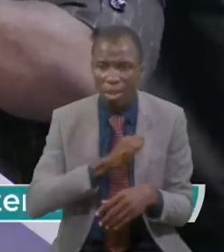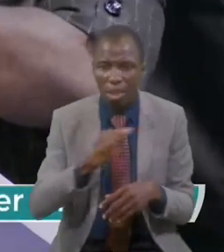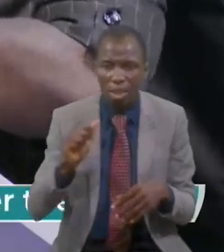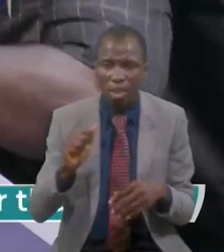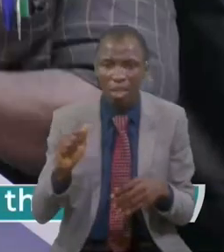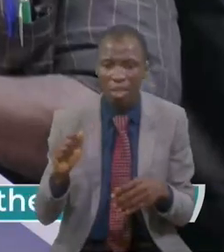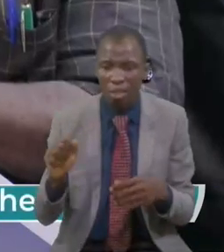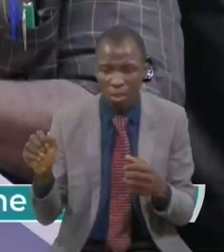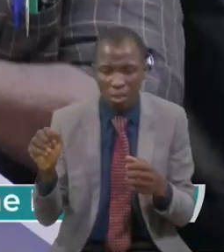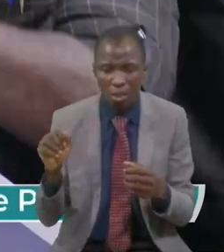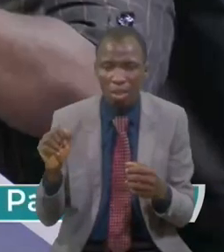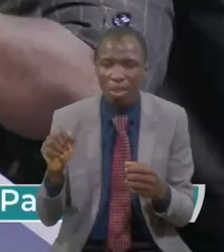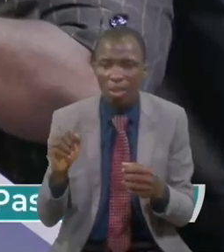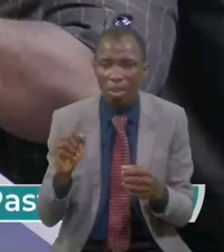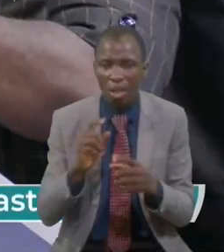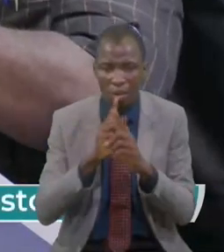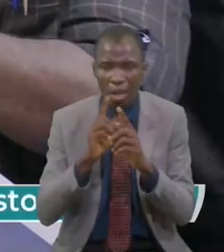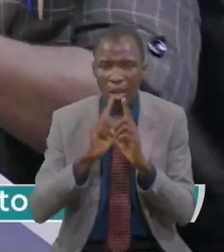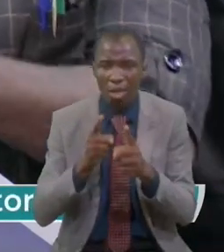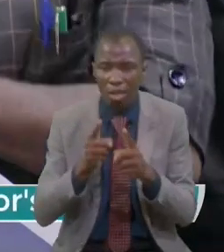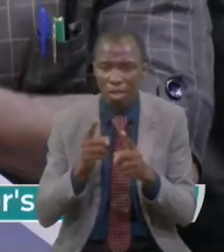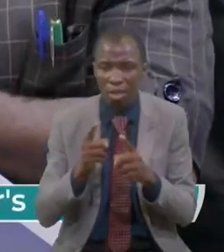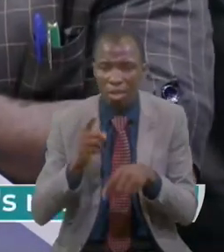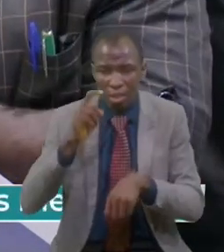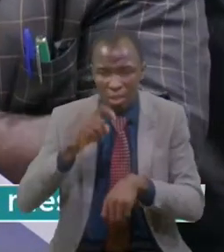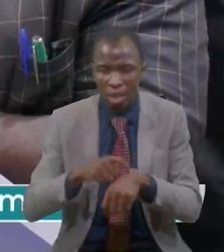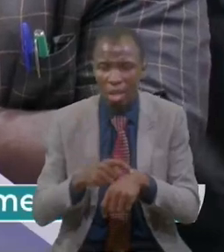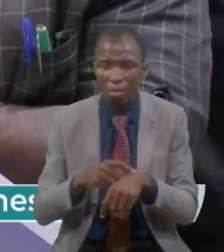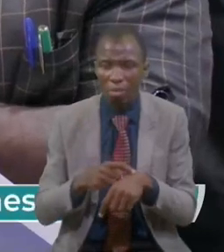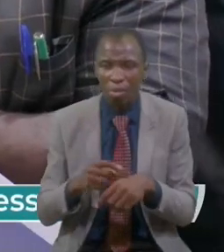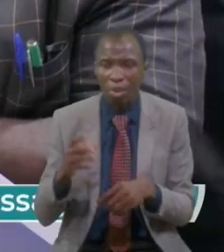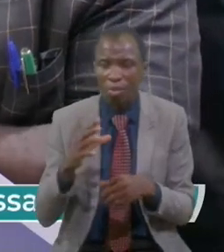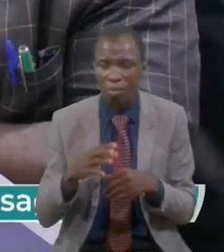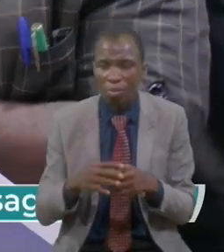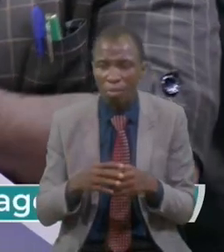date d'expirration de tout problème ce J